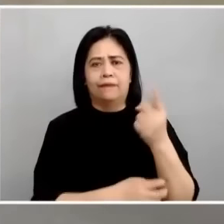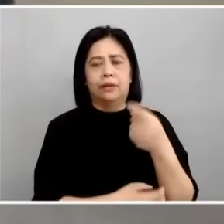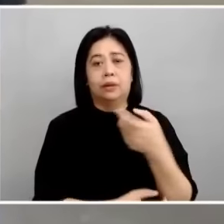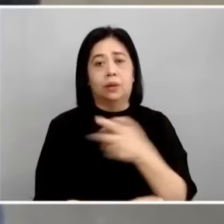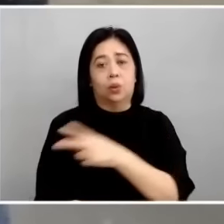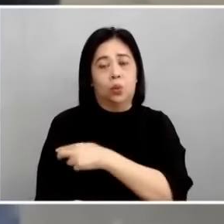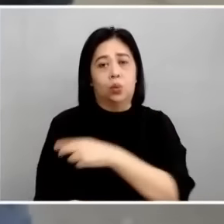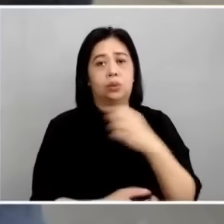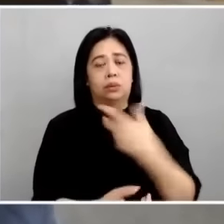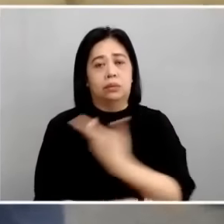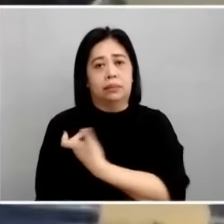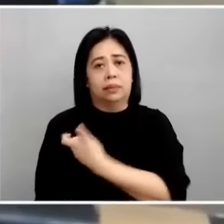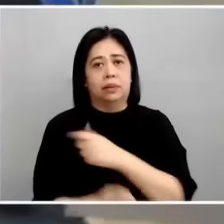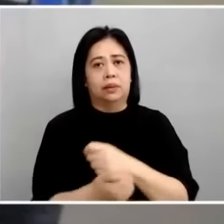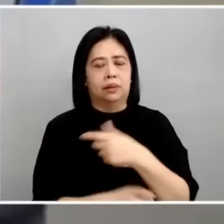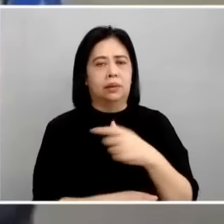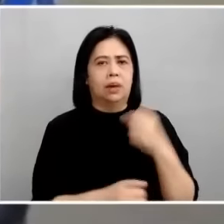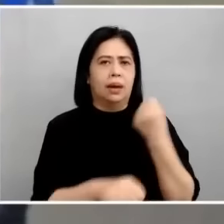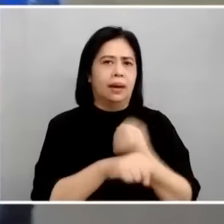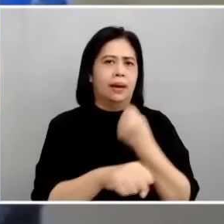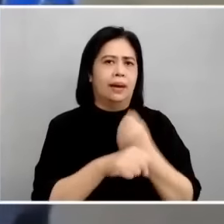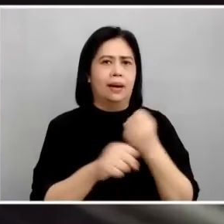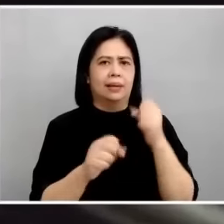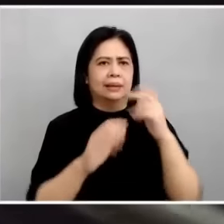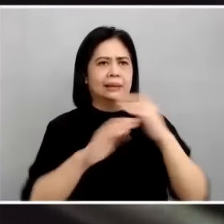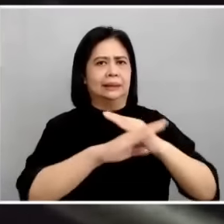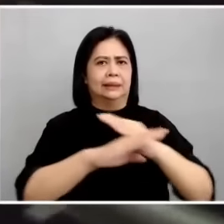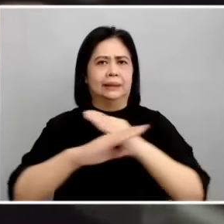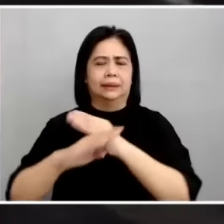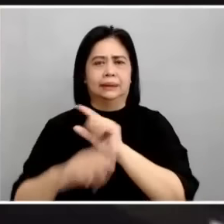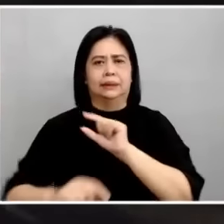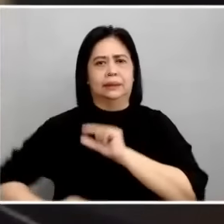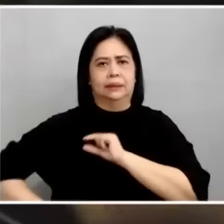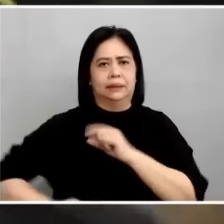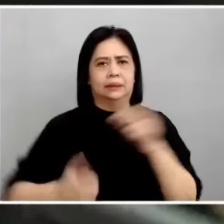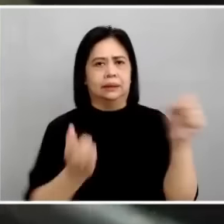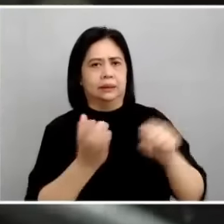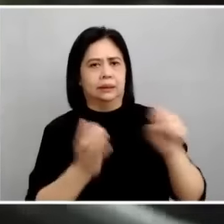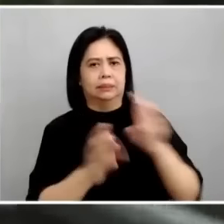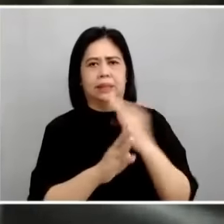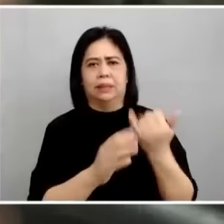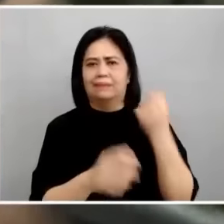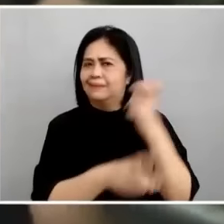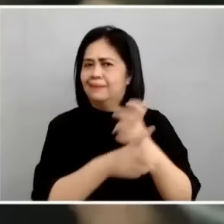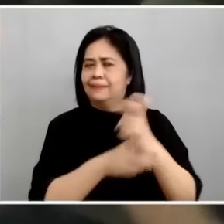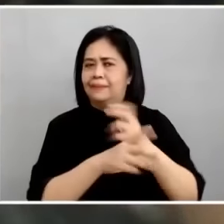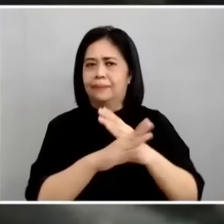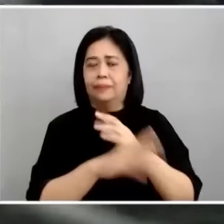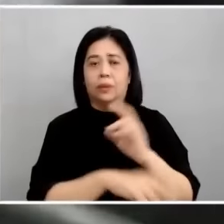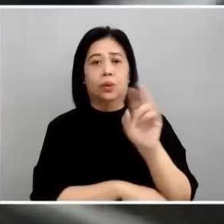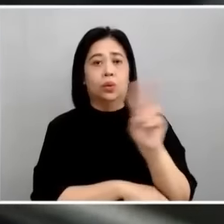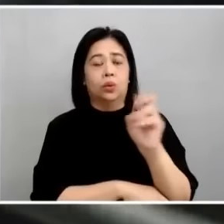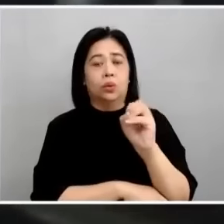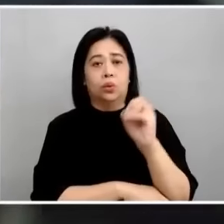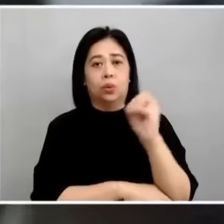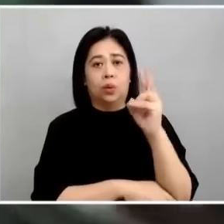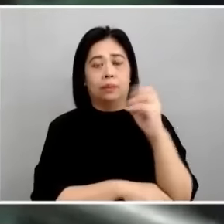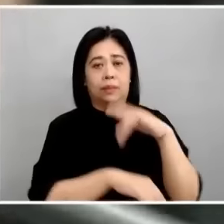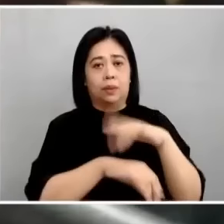bakuna. Nahirapan na rin silang pigilan ng mga gwardiya ng mall at mga tanod ng barangay. Pasado alas 2 ito ng madaling